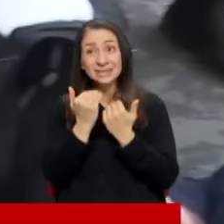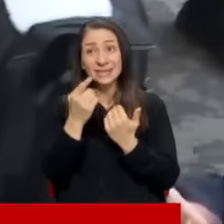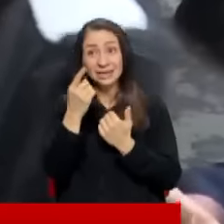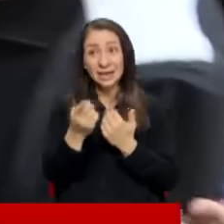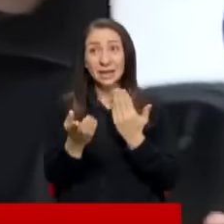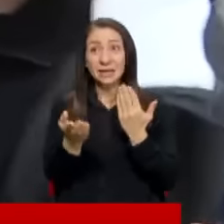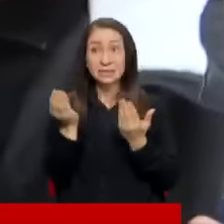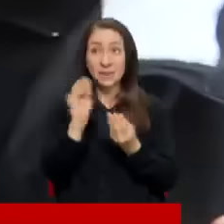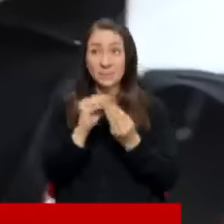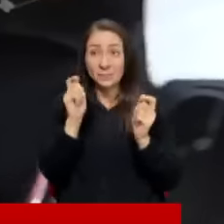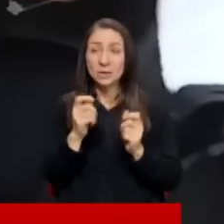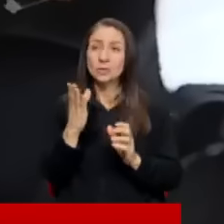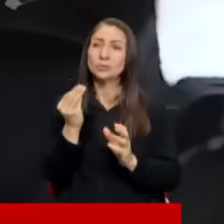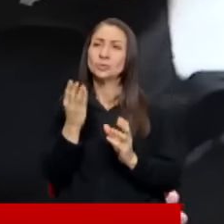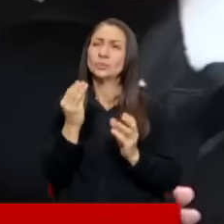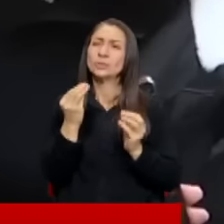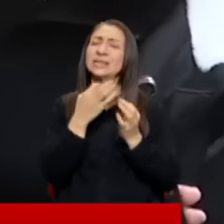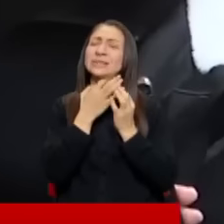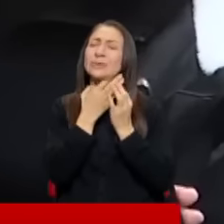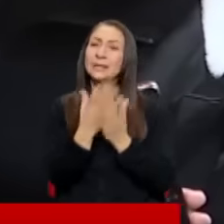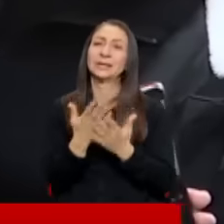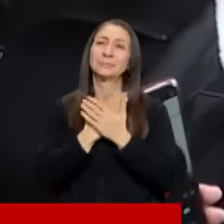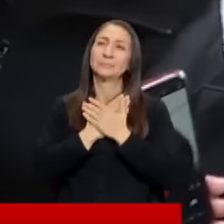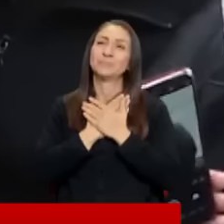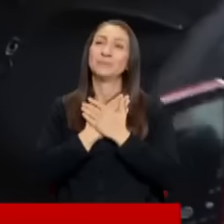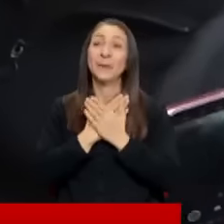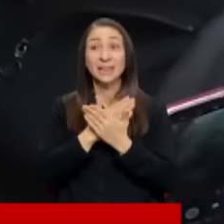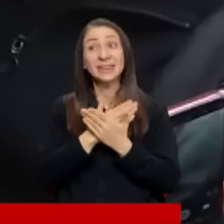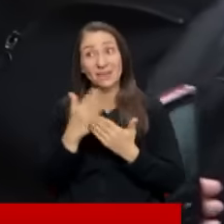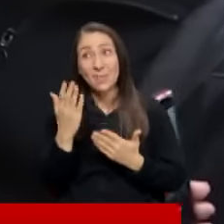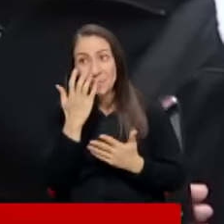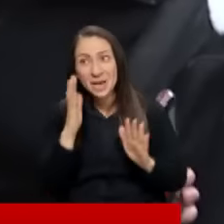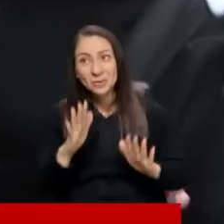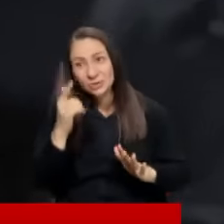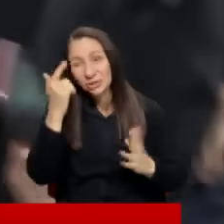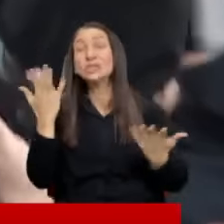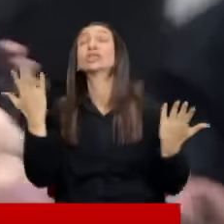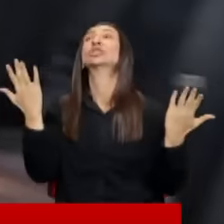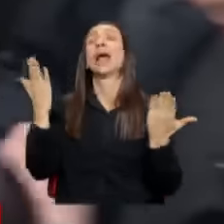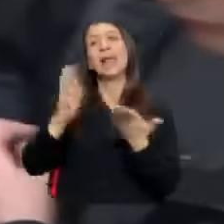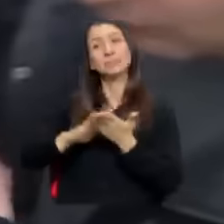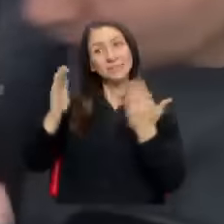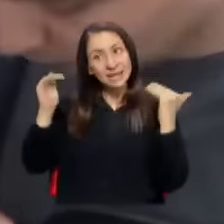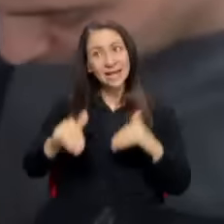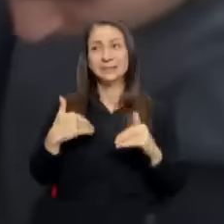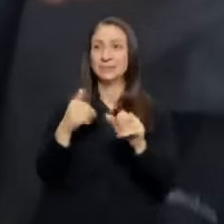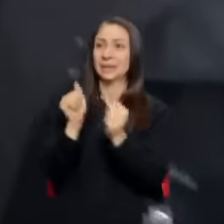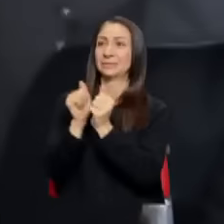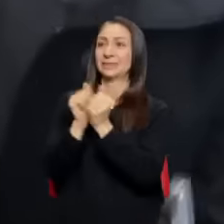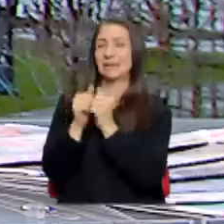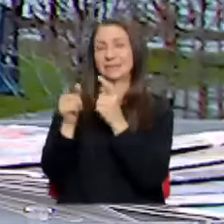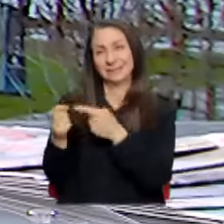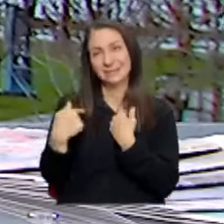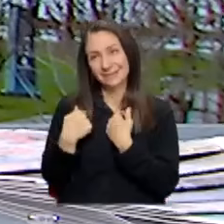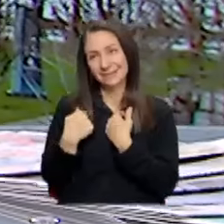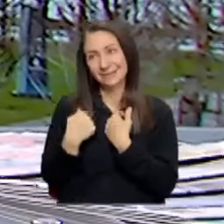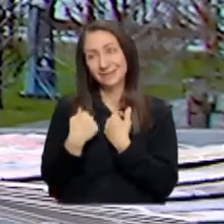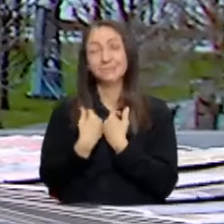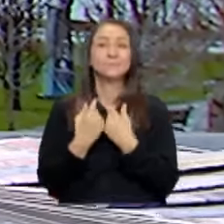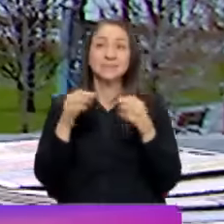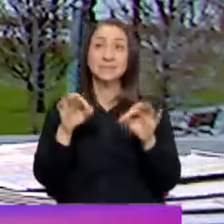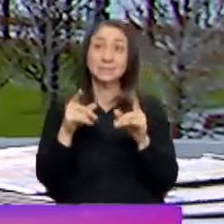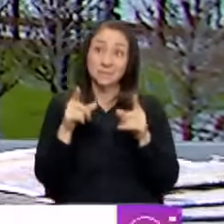yardımcı olan yaptınız. Çok, o kadar teşekkür ederim. Çok sağ ama devamını bekliyoruz inşallah. İnşallah. Elimizden geldikçe yanınızdayız.